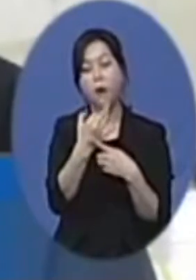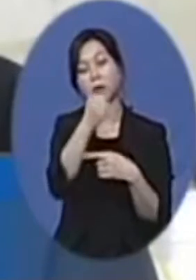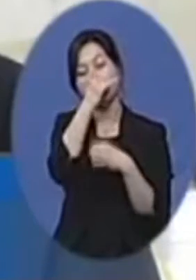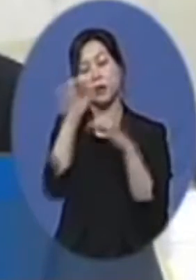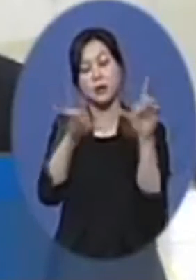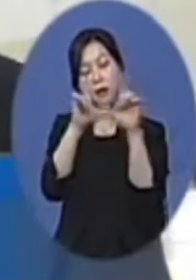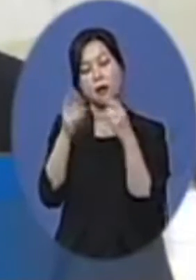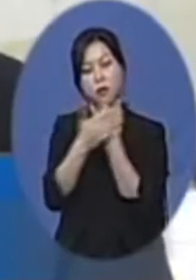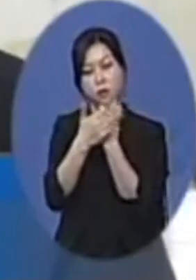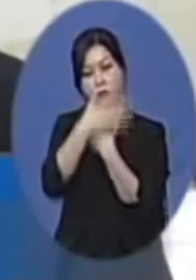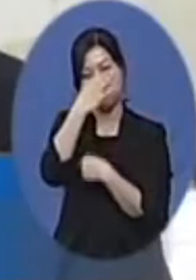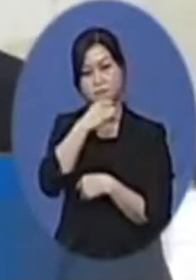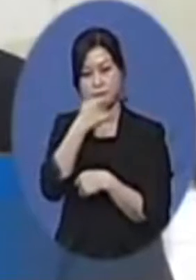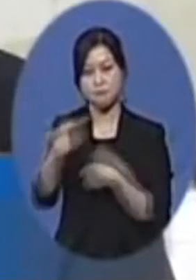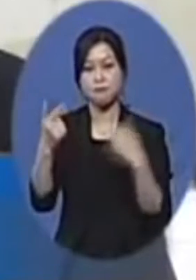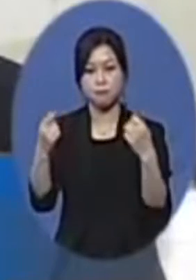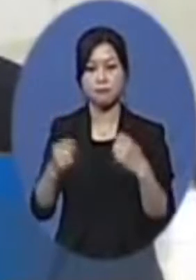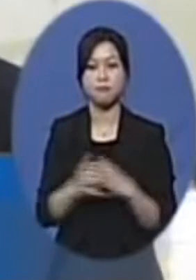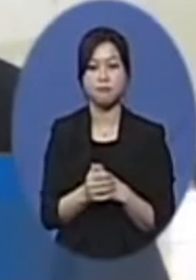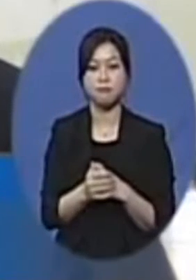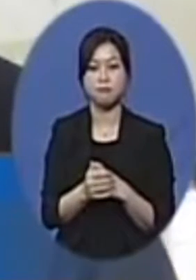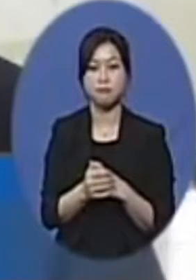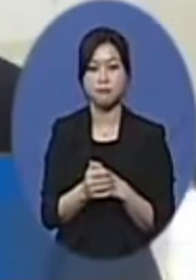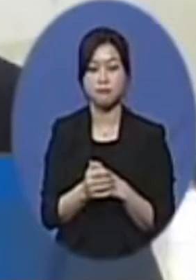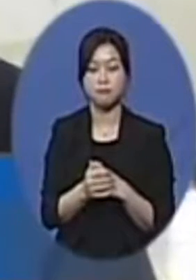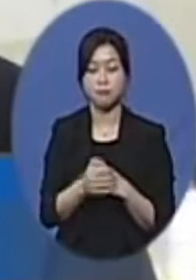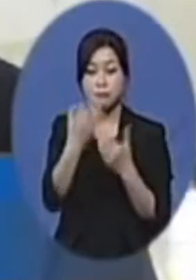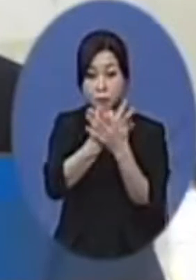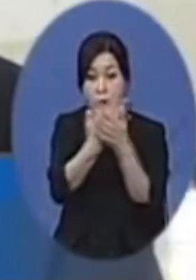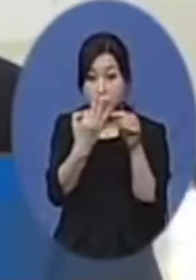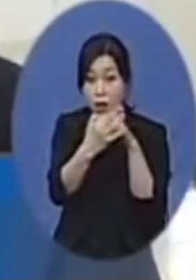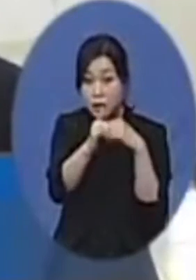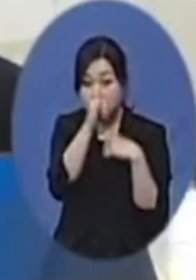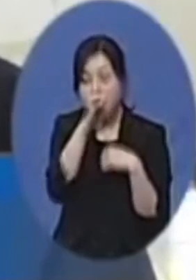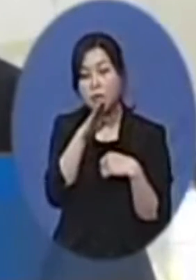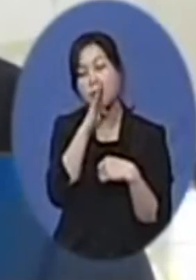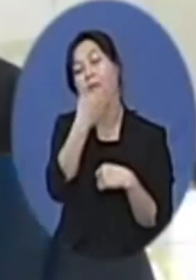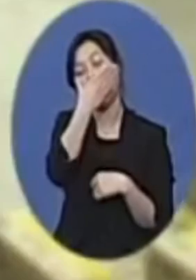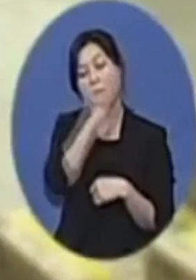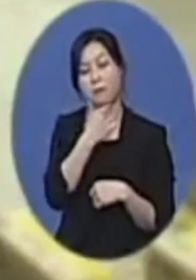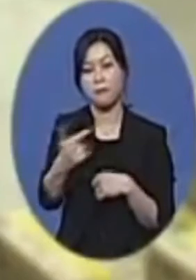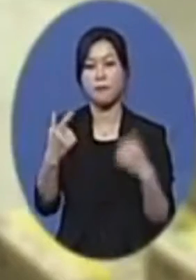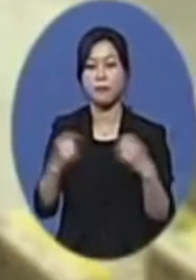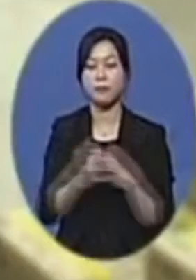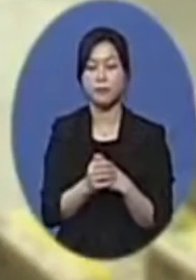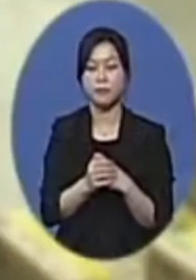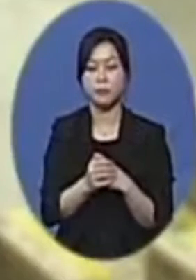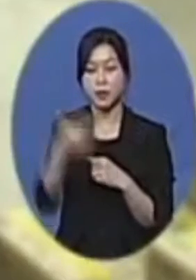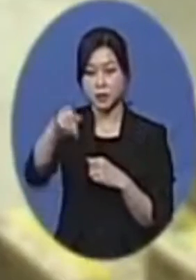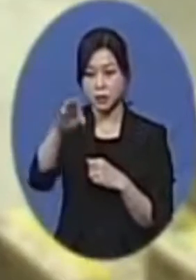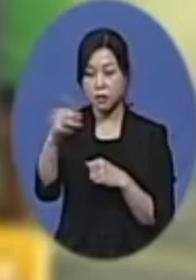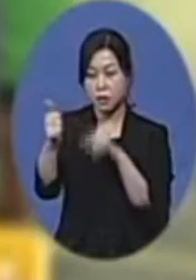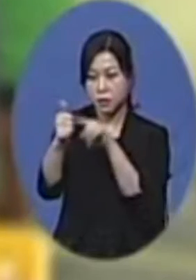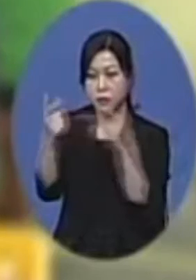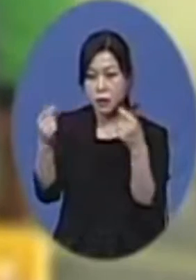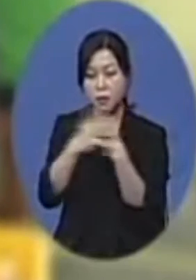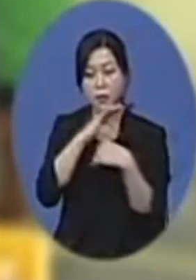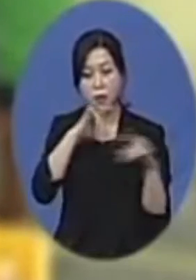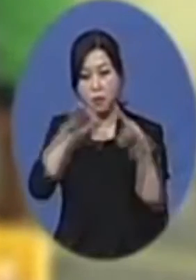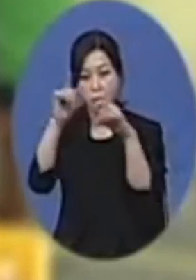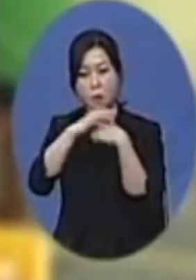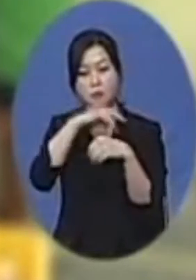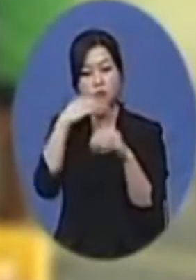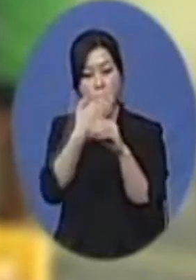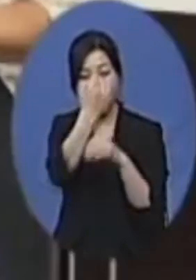생활에도 많은 도움이 되고 수입이 있다는 게 얼마나 행복한지 모릅니다. 예. 정 씨처럼 고령자나 북한